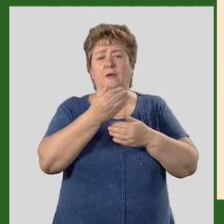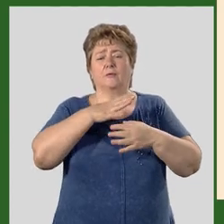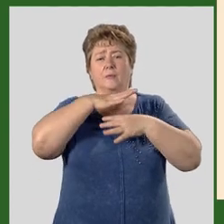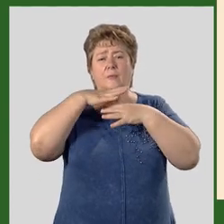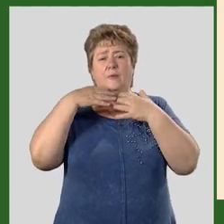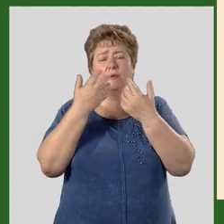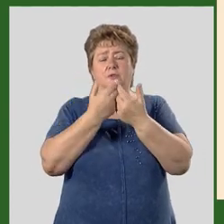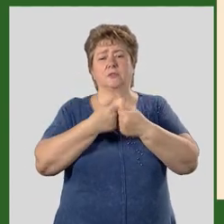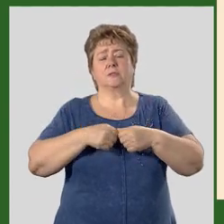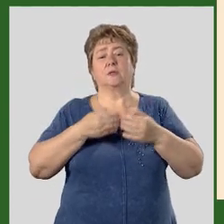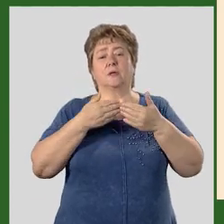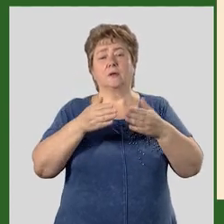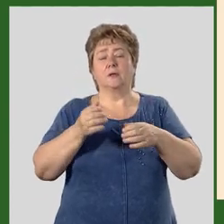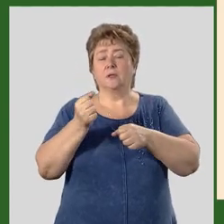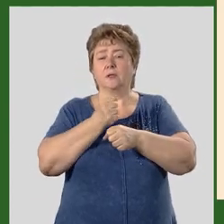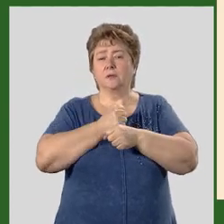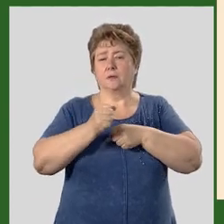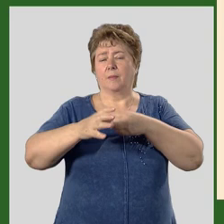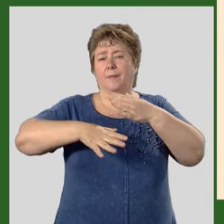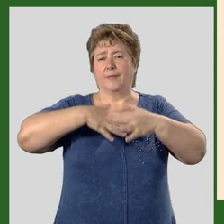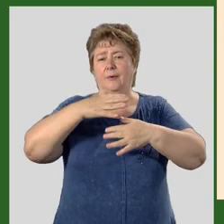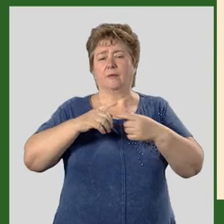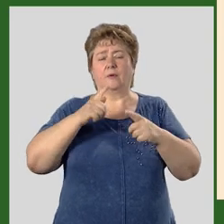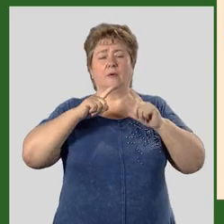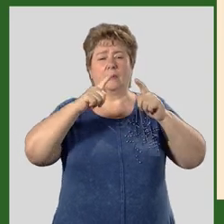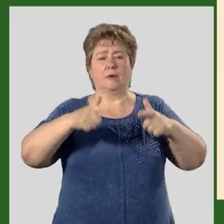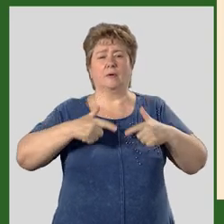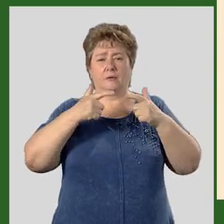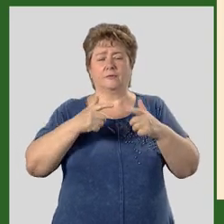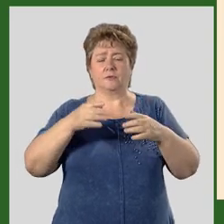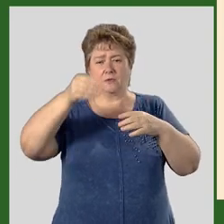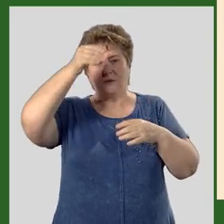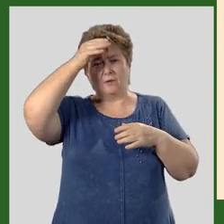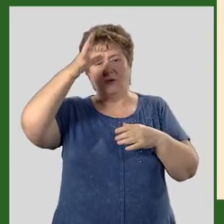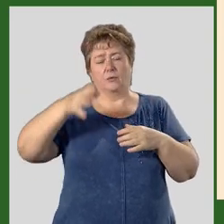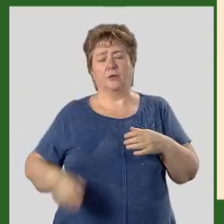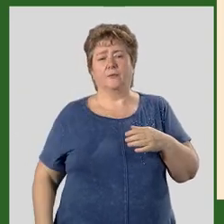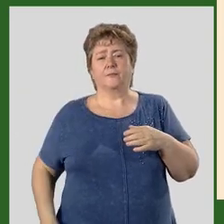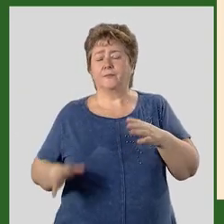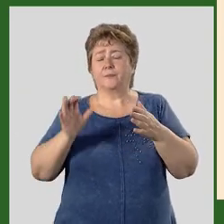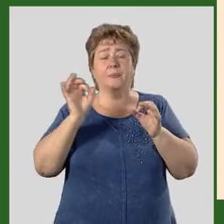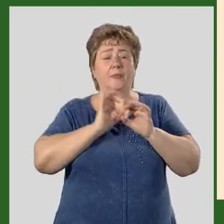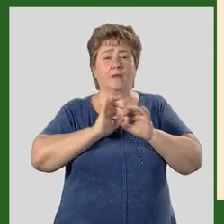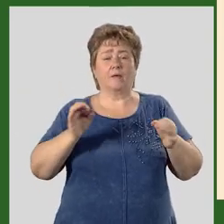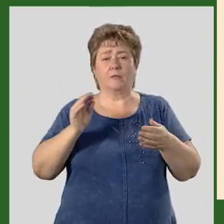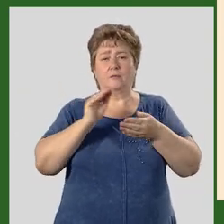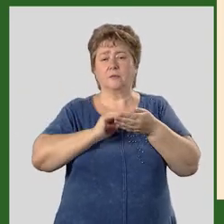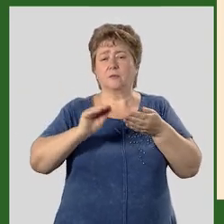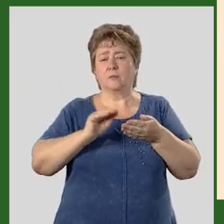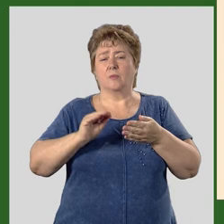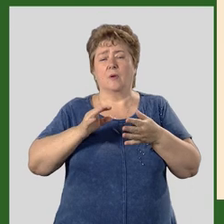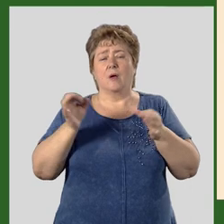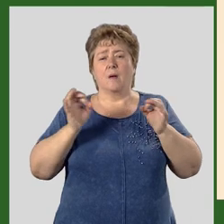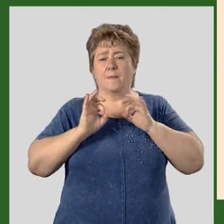Его многочисленные открытия произвели переворот в географической науке. Никто не заполнил